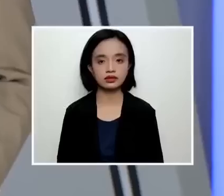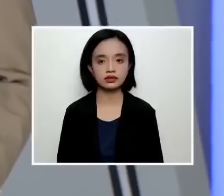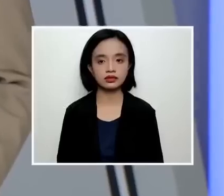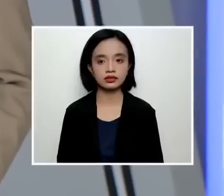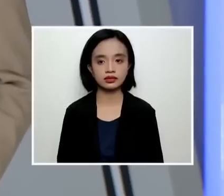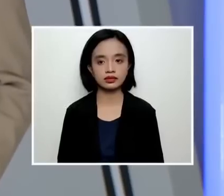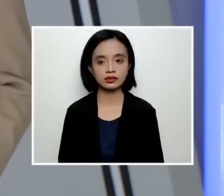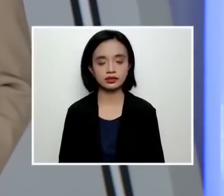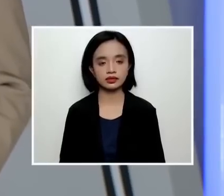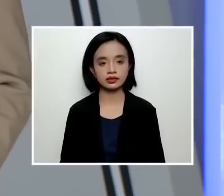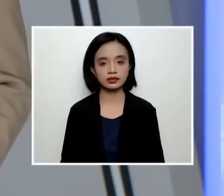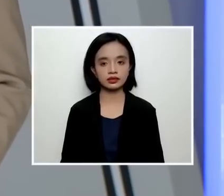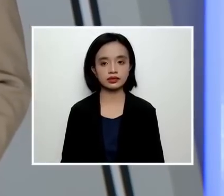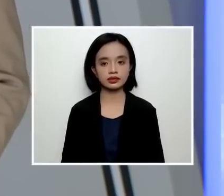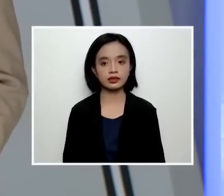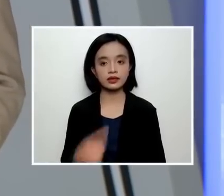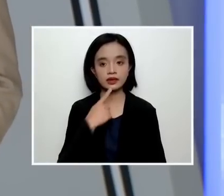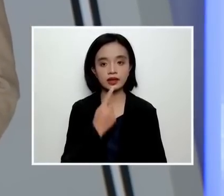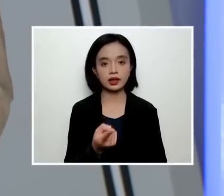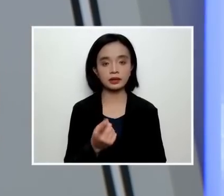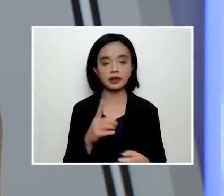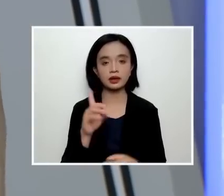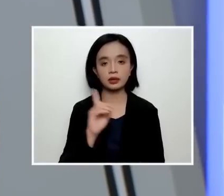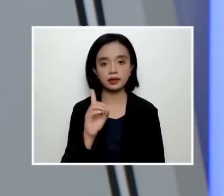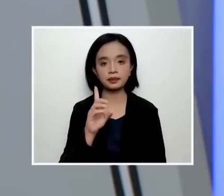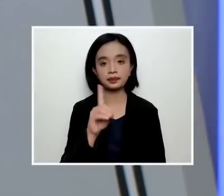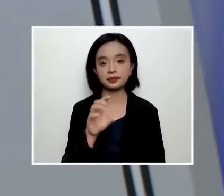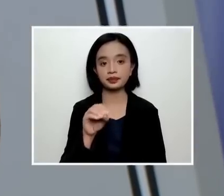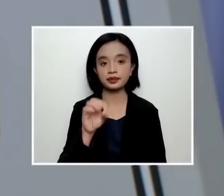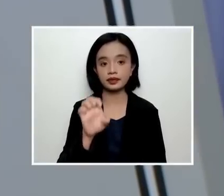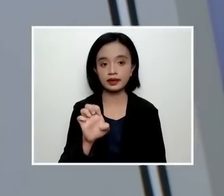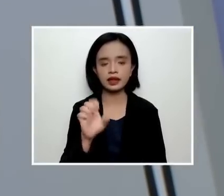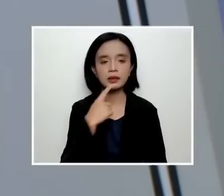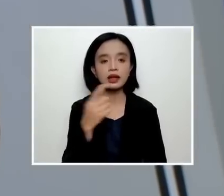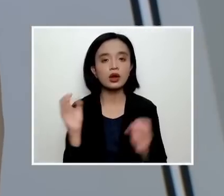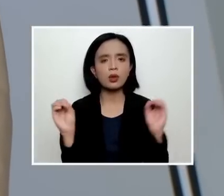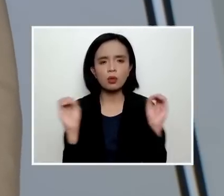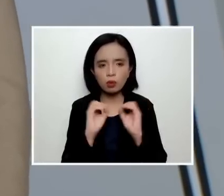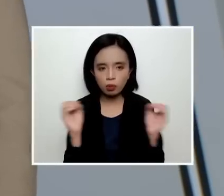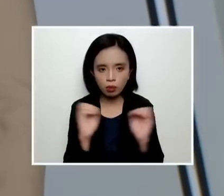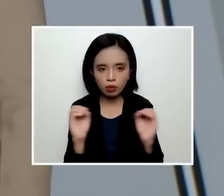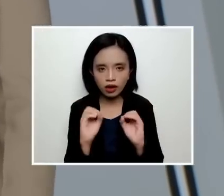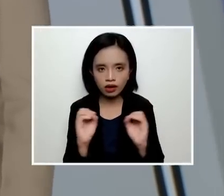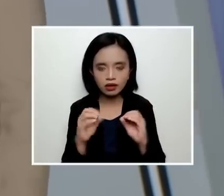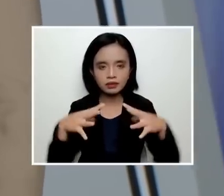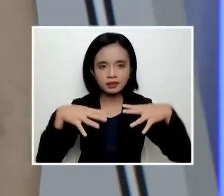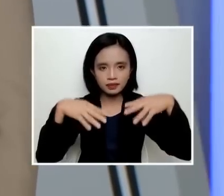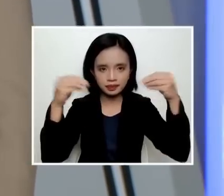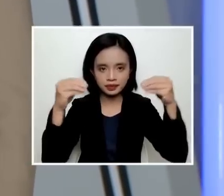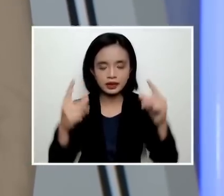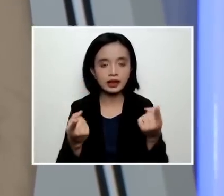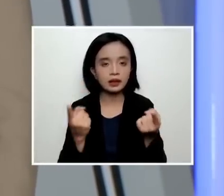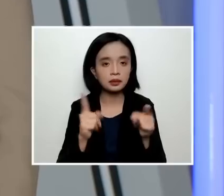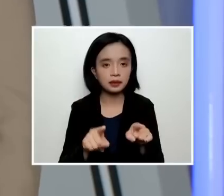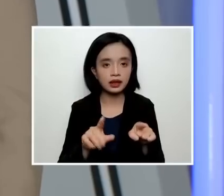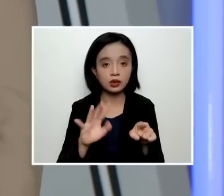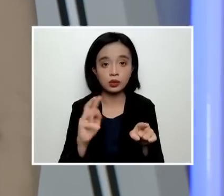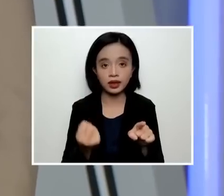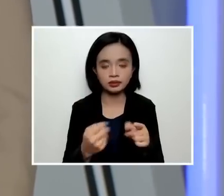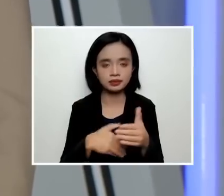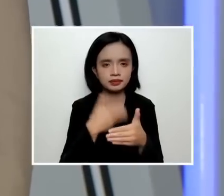Tenorio. Tiniyak po ng Department of Energy na walang mangyayaring brownout sa mga susunod na buwan ng